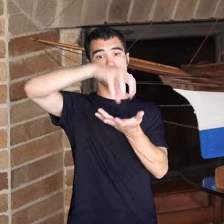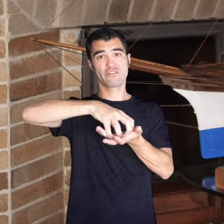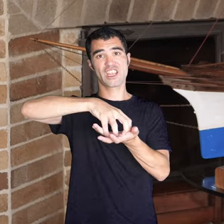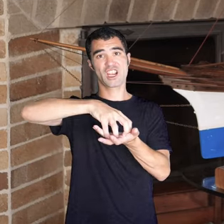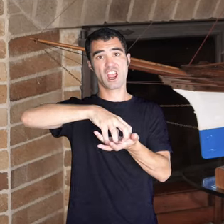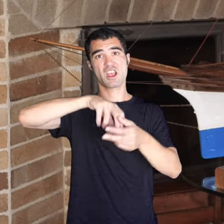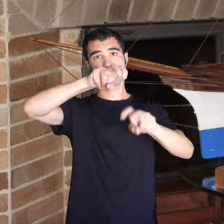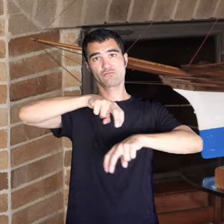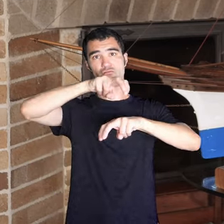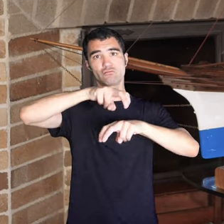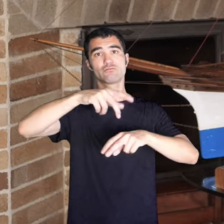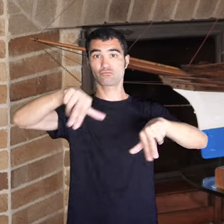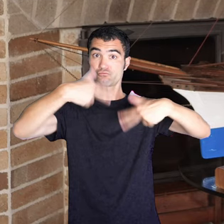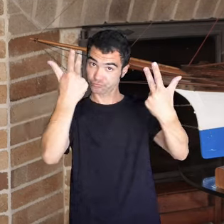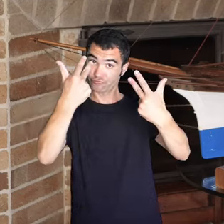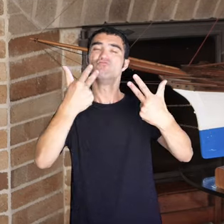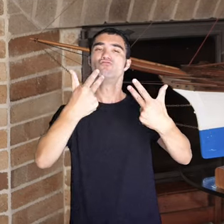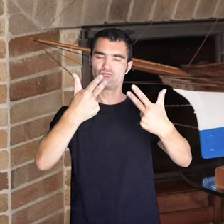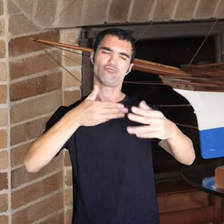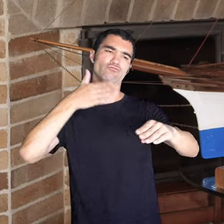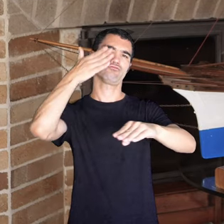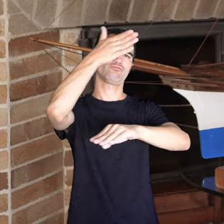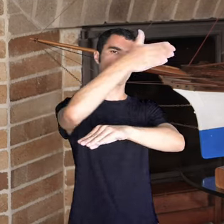que tenies permís,